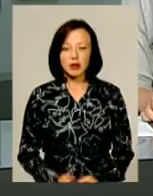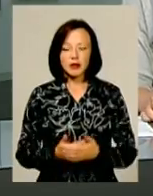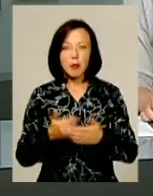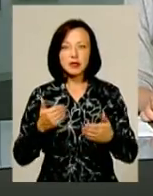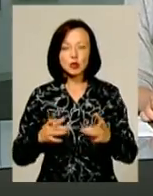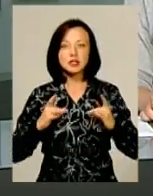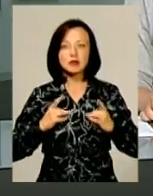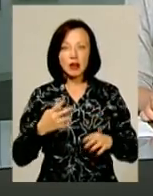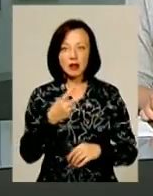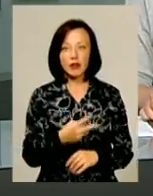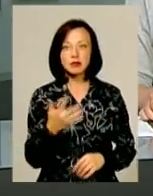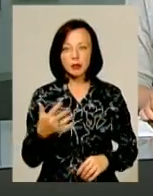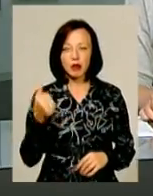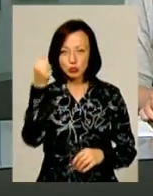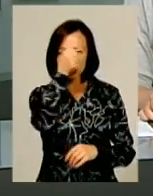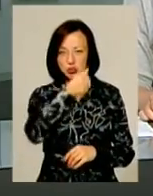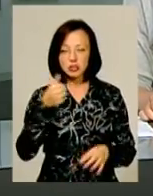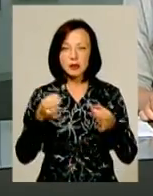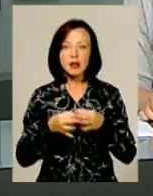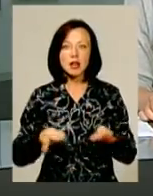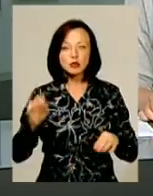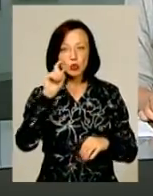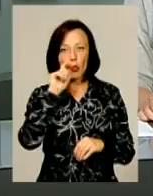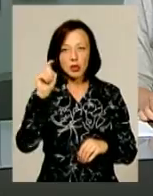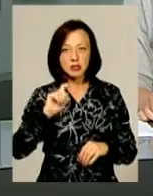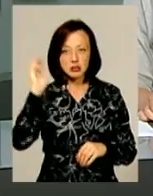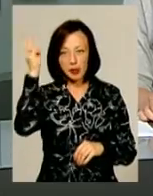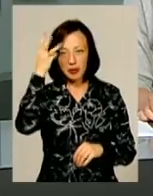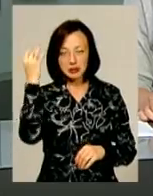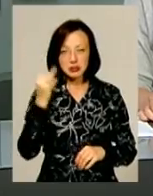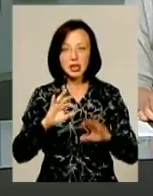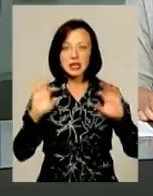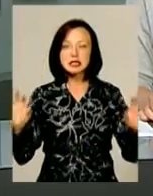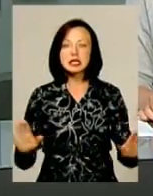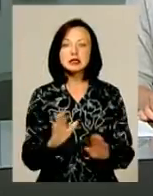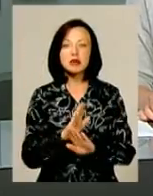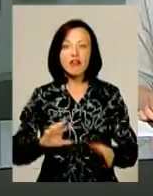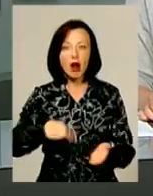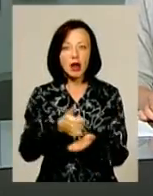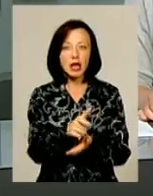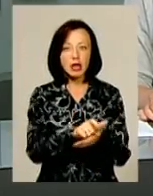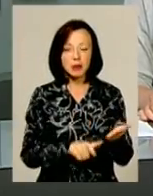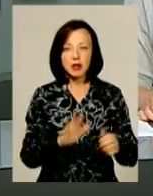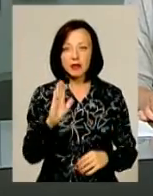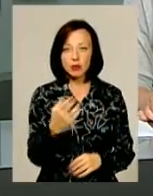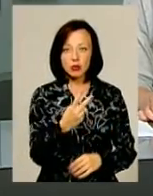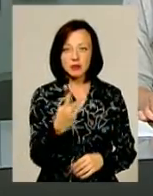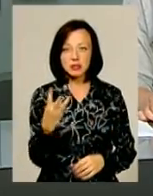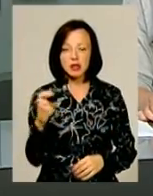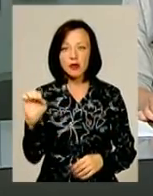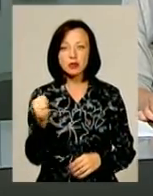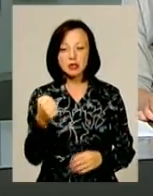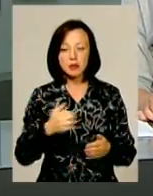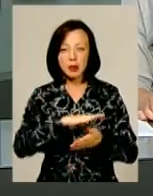Напередодні святкування 25-ї річниці Незалежності України Хмельницький заспіває гімн. У вівторок, 23 серпня,